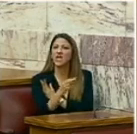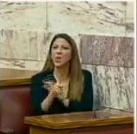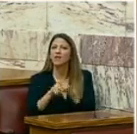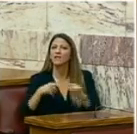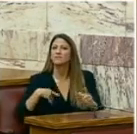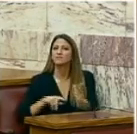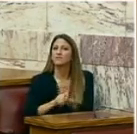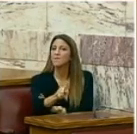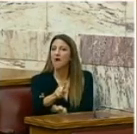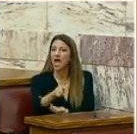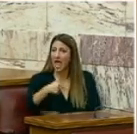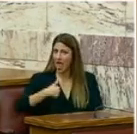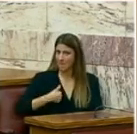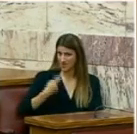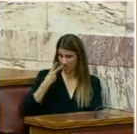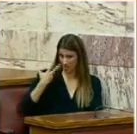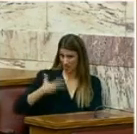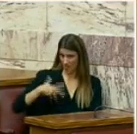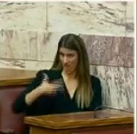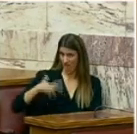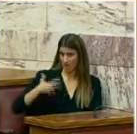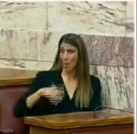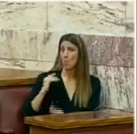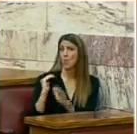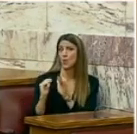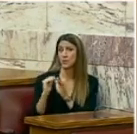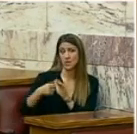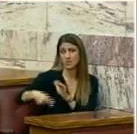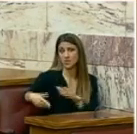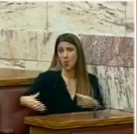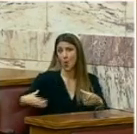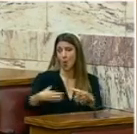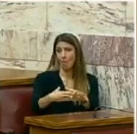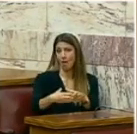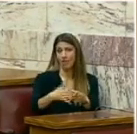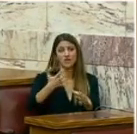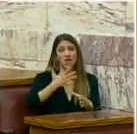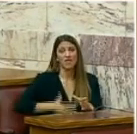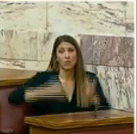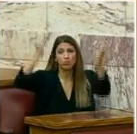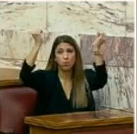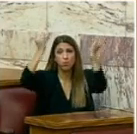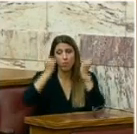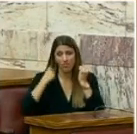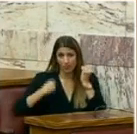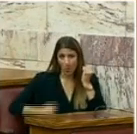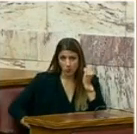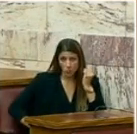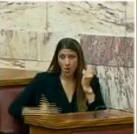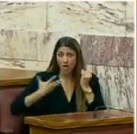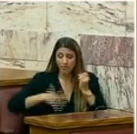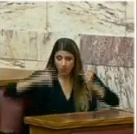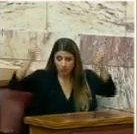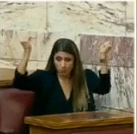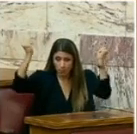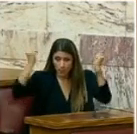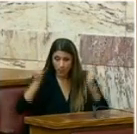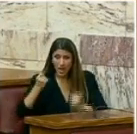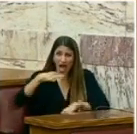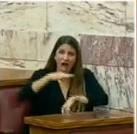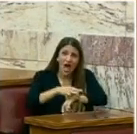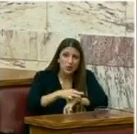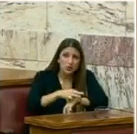ότι κοιτάζουμε να παρέχουμε ασυλία σε πολιτικά πρόσωπα, να